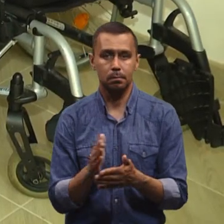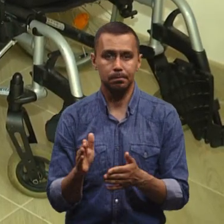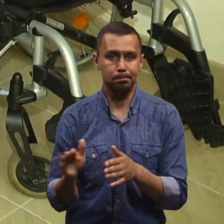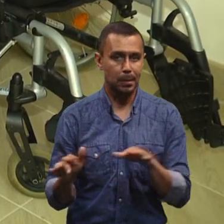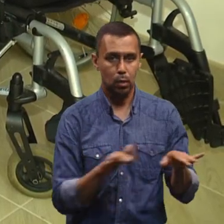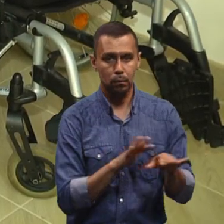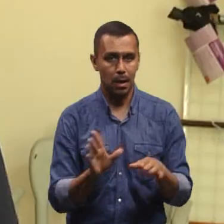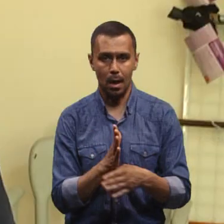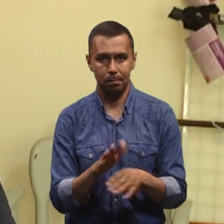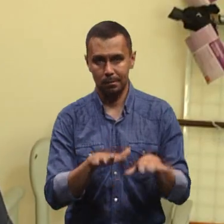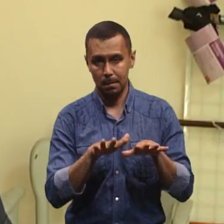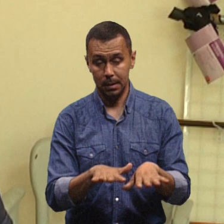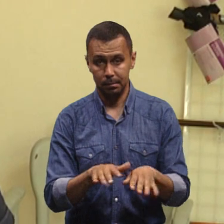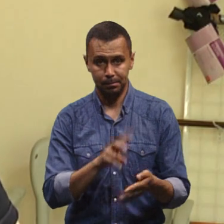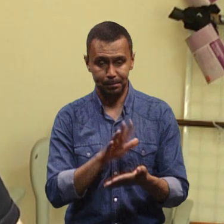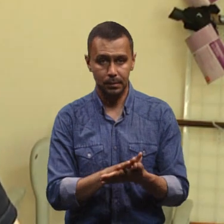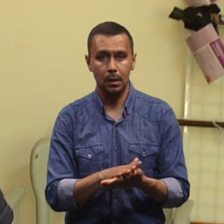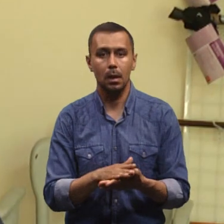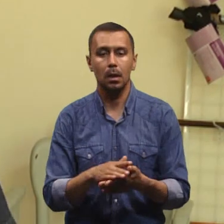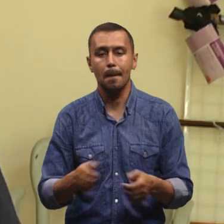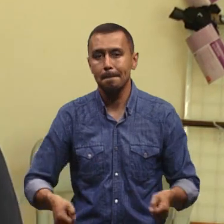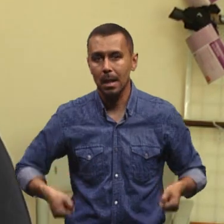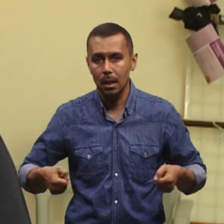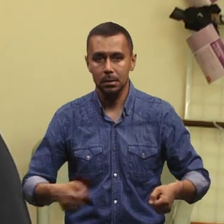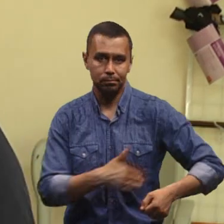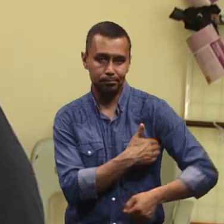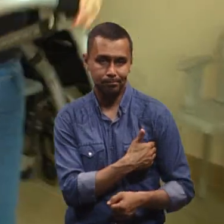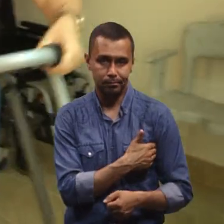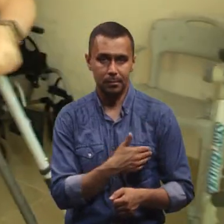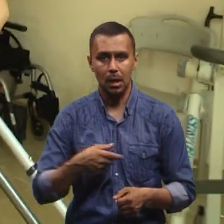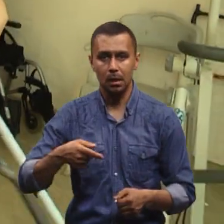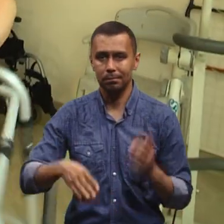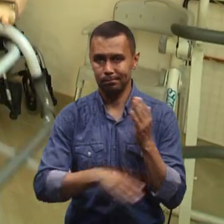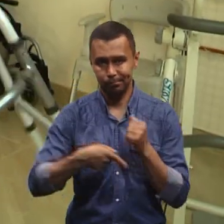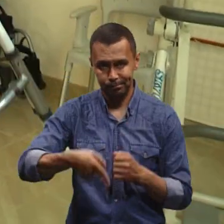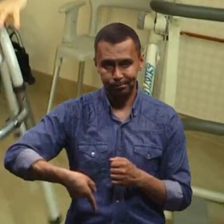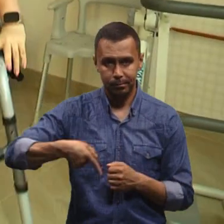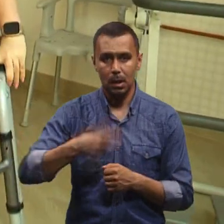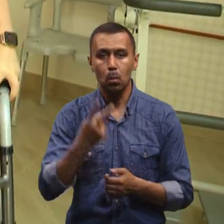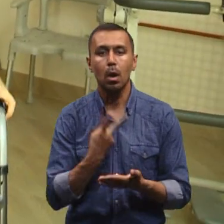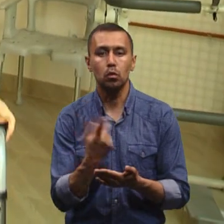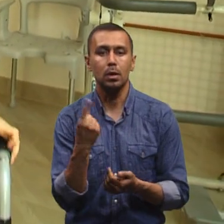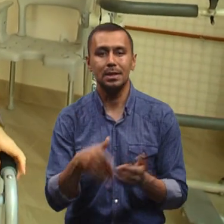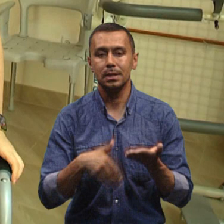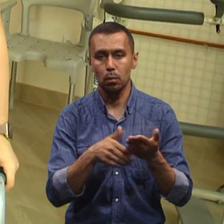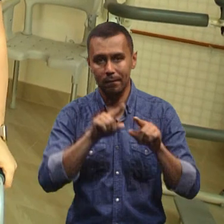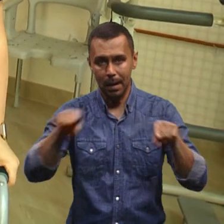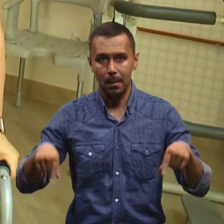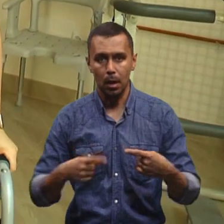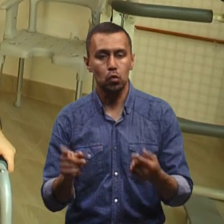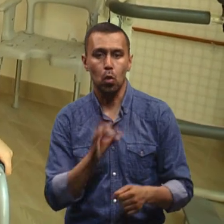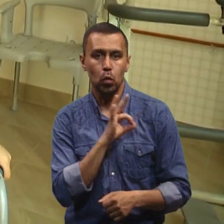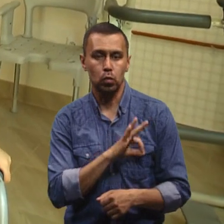є непересувні. Мивиці, підлокітні, підпахові, тростини. Олена Коцемир показує один із засобів реабілітації,